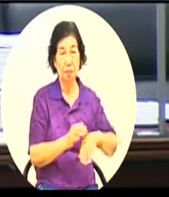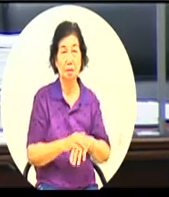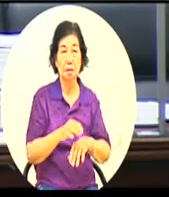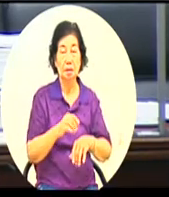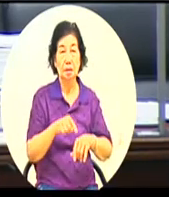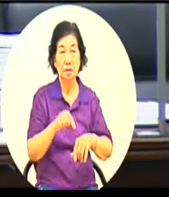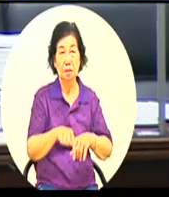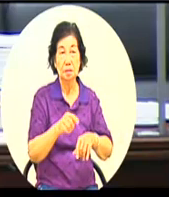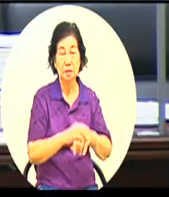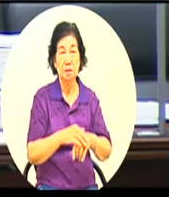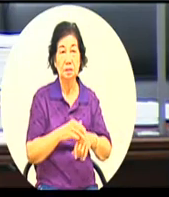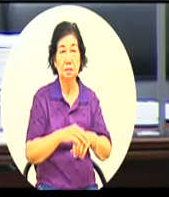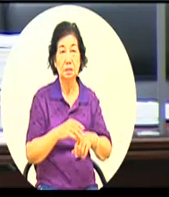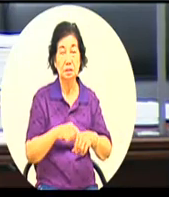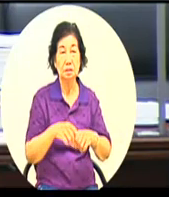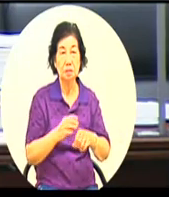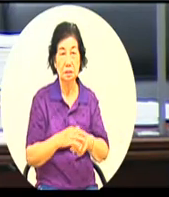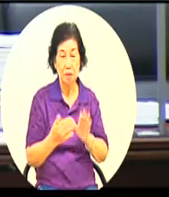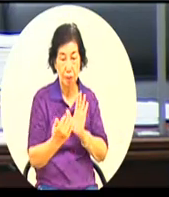天，